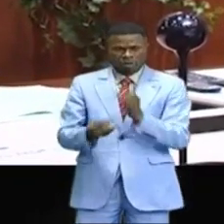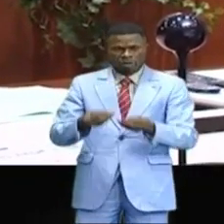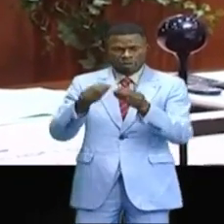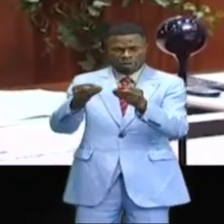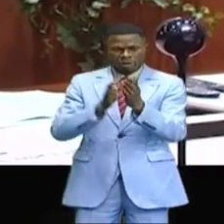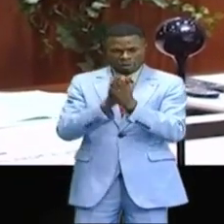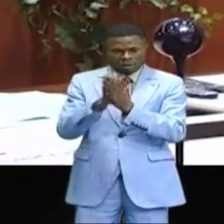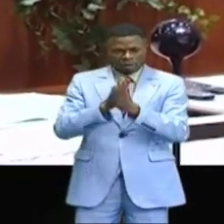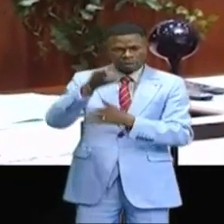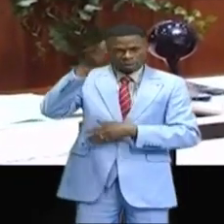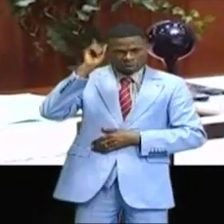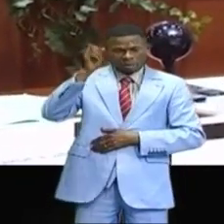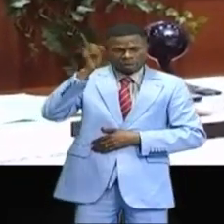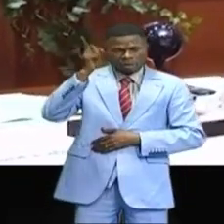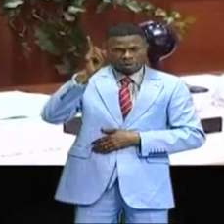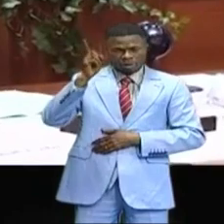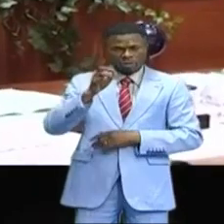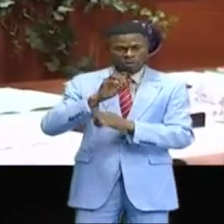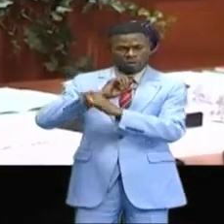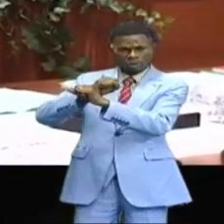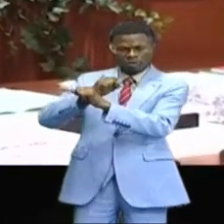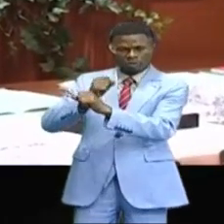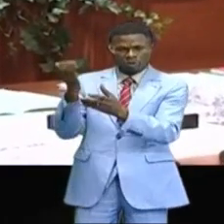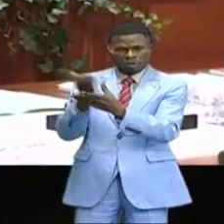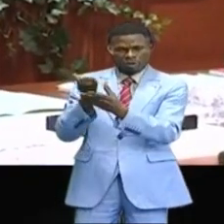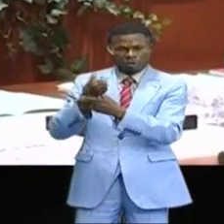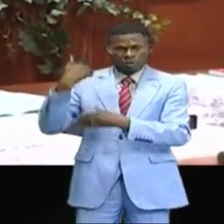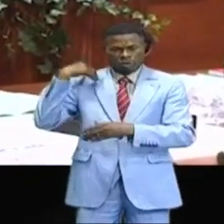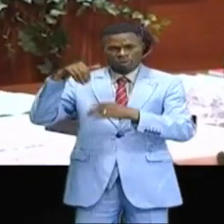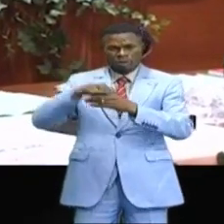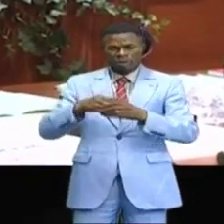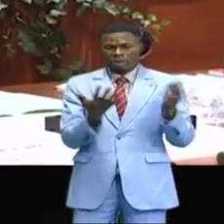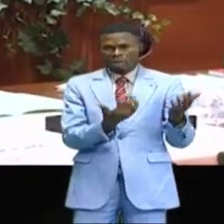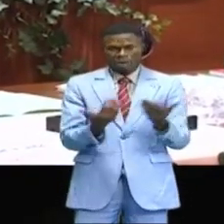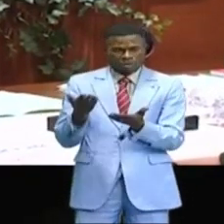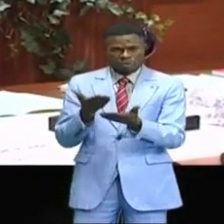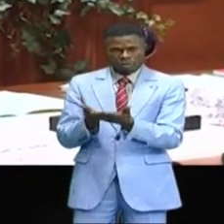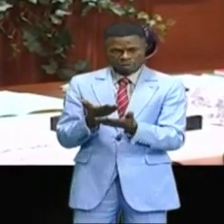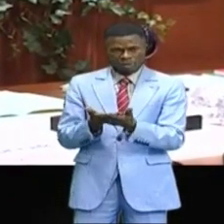accent particulier sur la préservation des données de l'État dans tous les domaines.